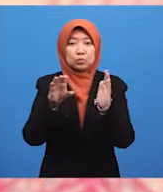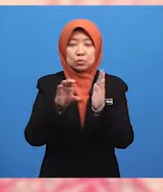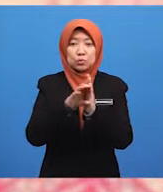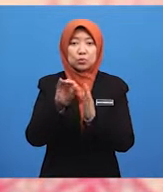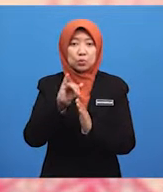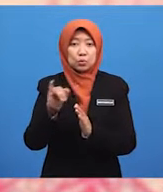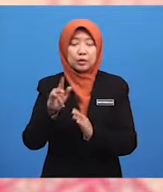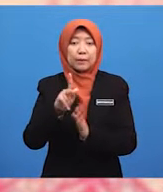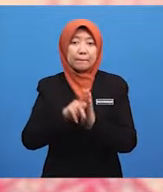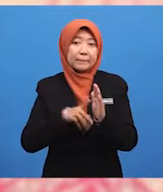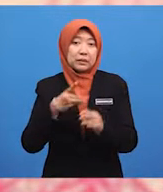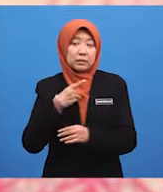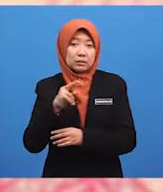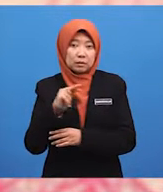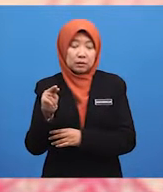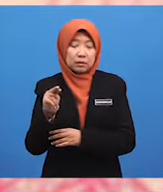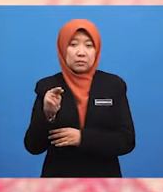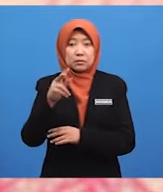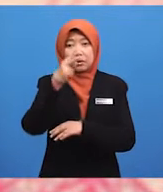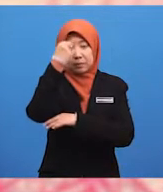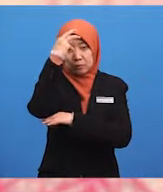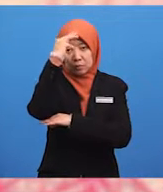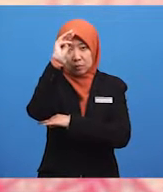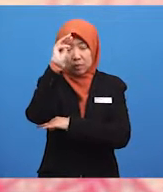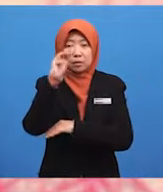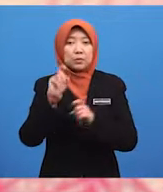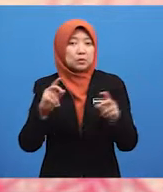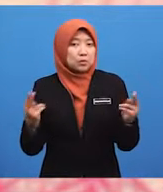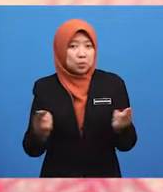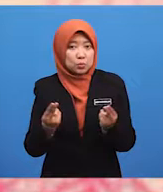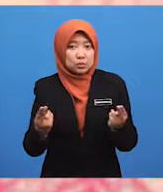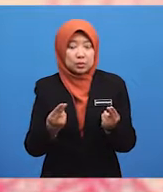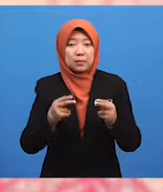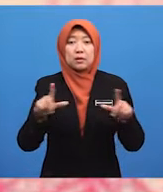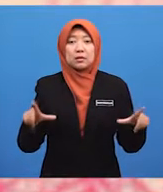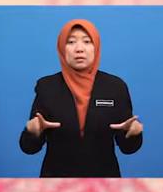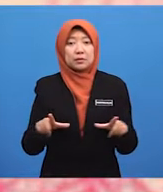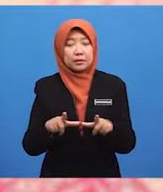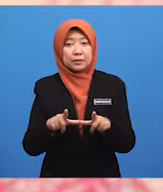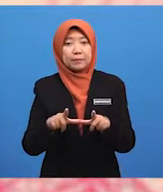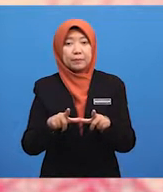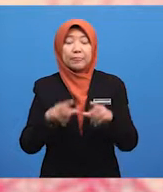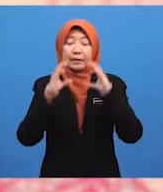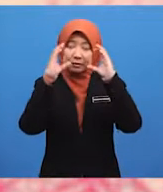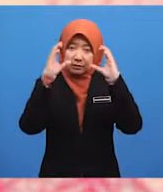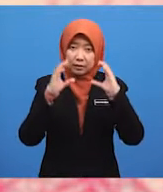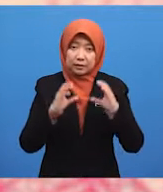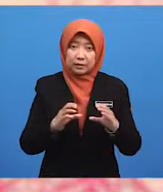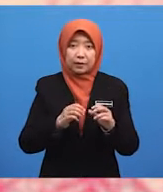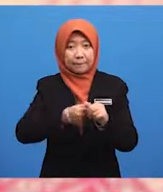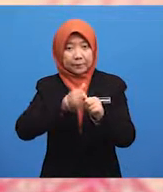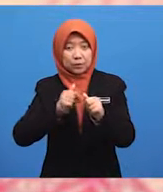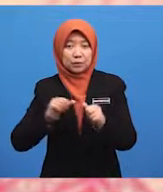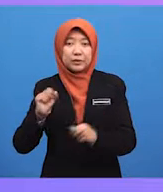baginda. Untuk itu, sentiasalah berusaha melaksanakan cara-cara